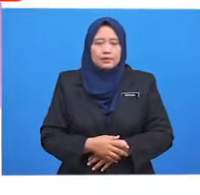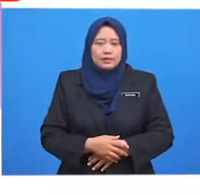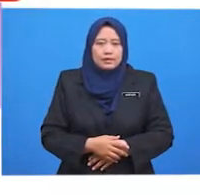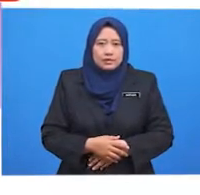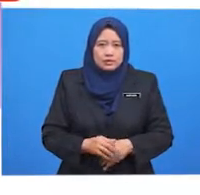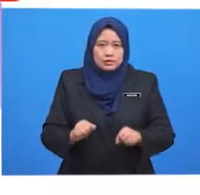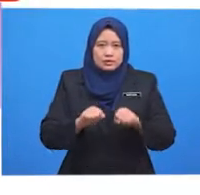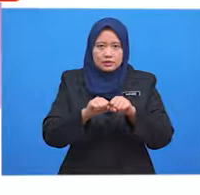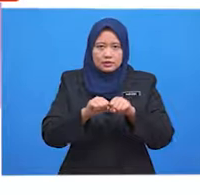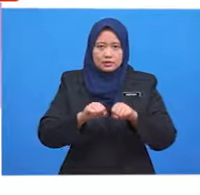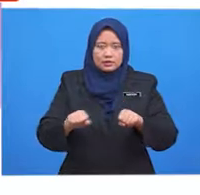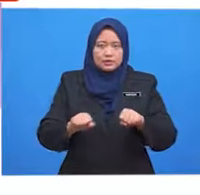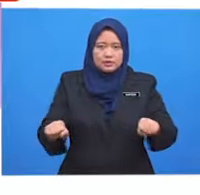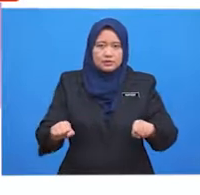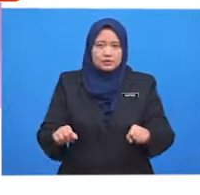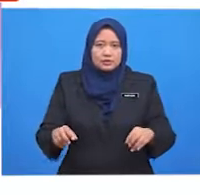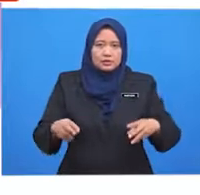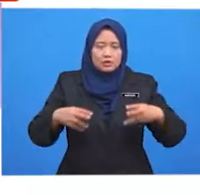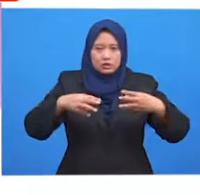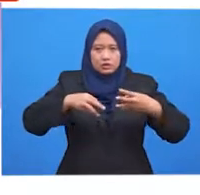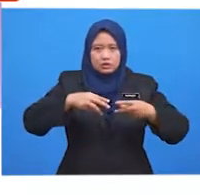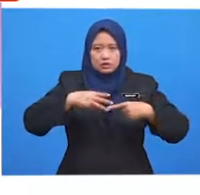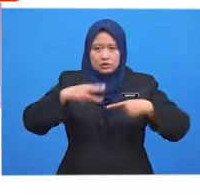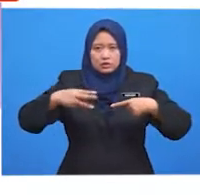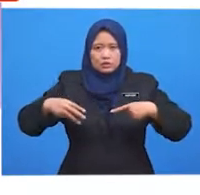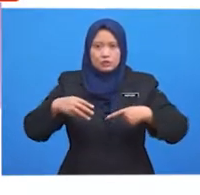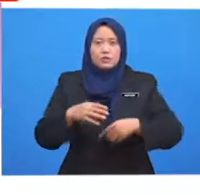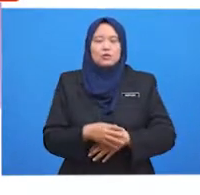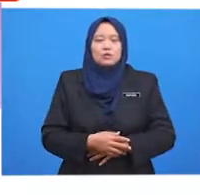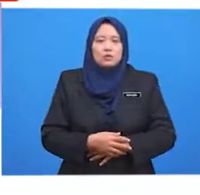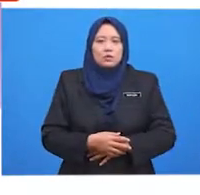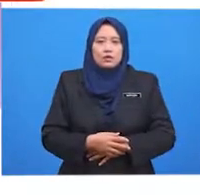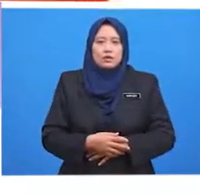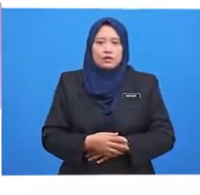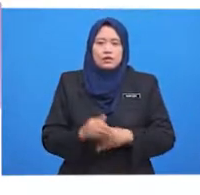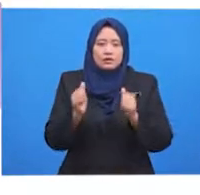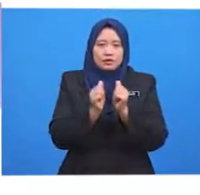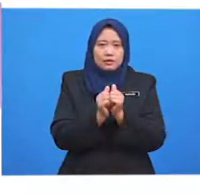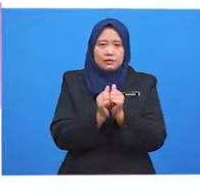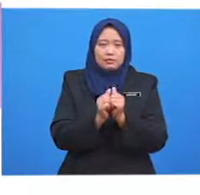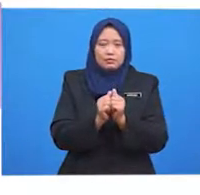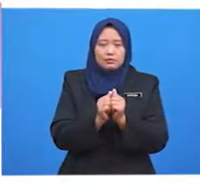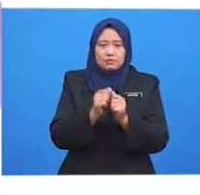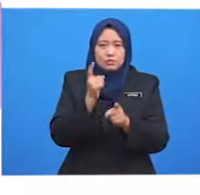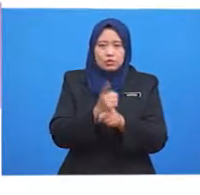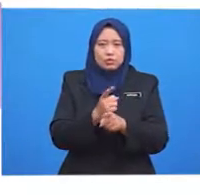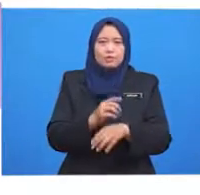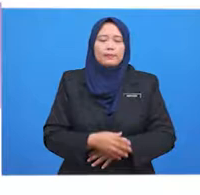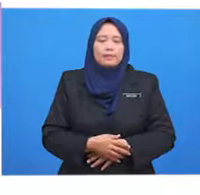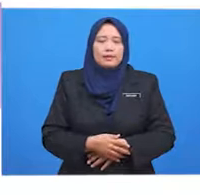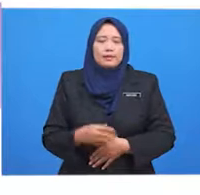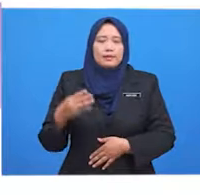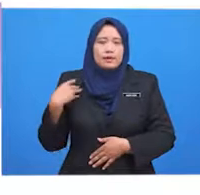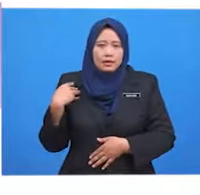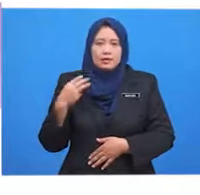Sistem pendawaian elektrik dan penyaluran air hendaklah dipasang dengan betul. Mempunyai bekalan air